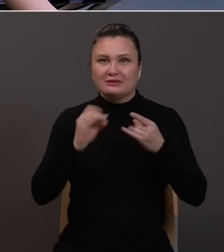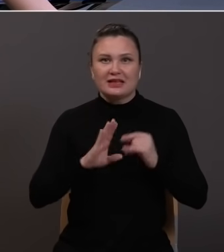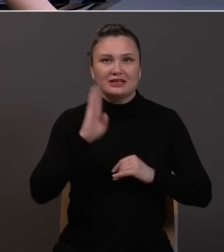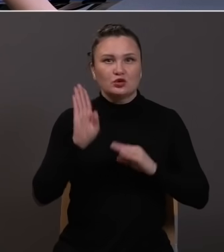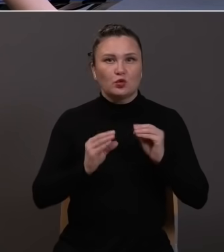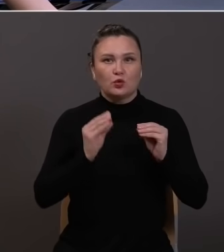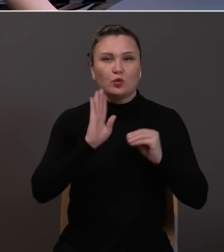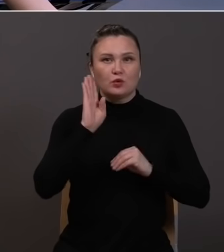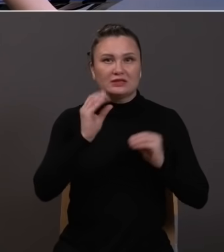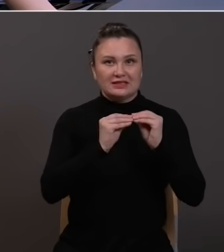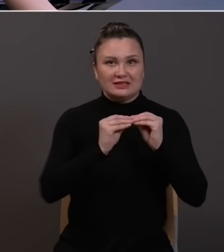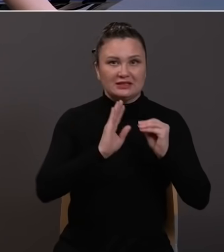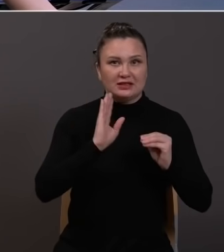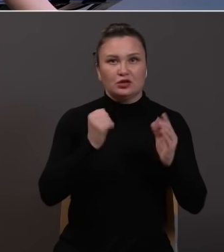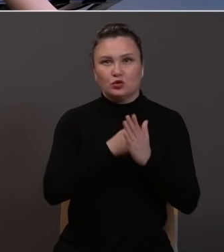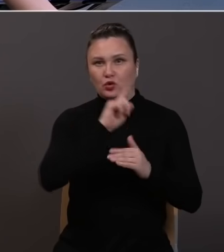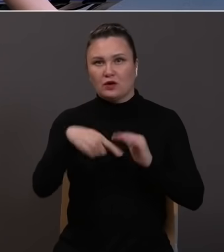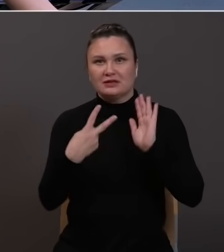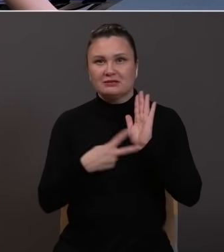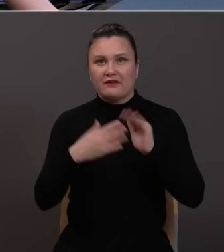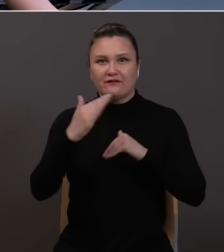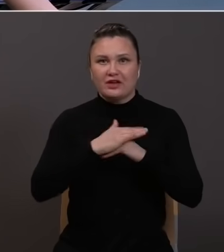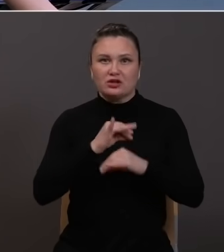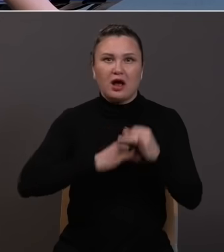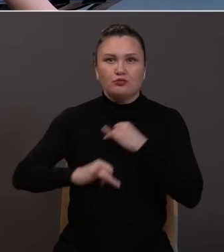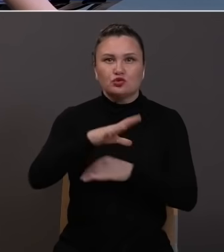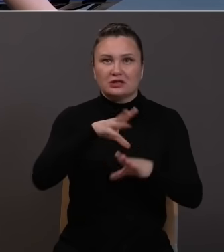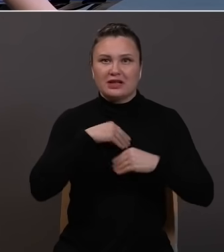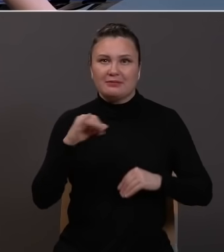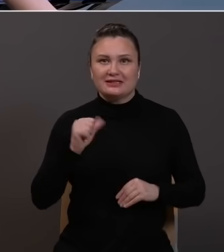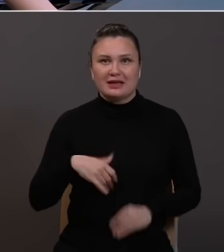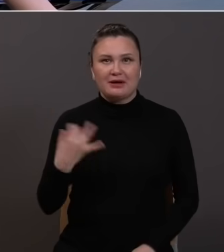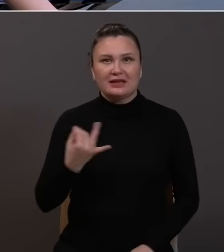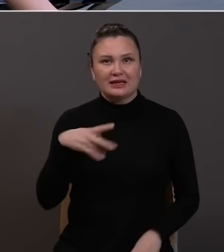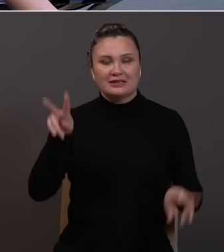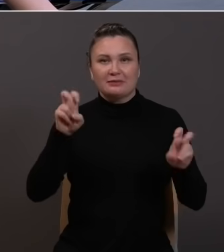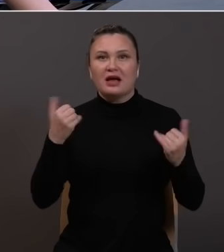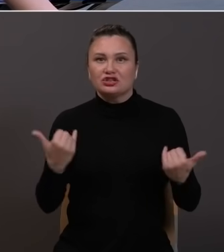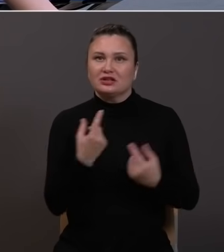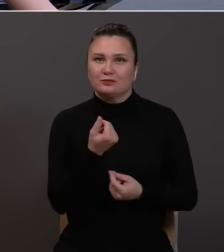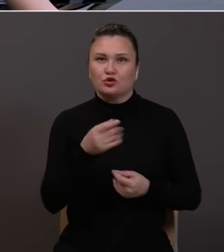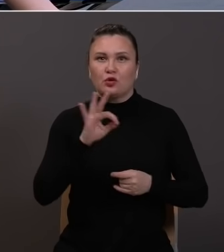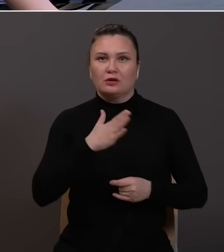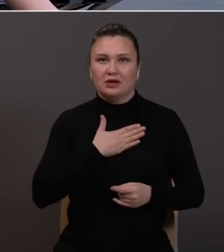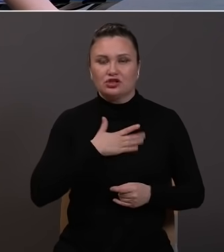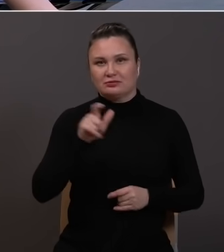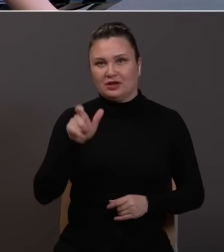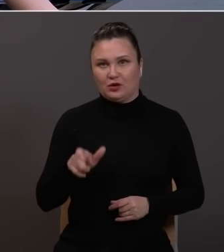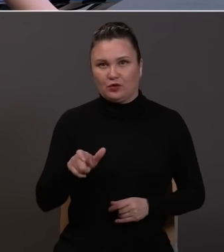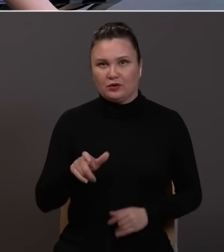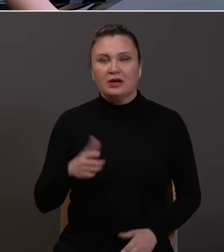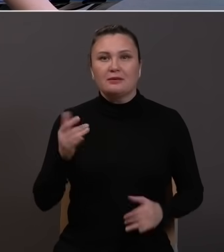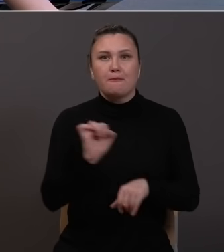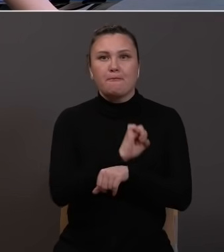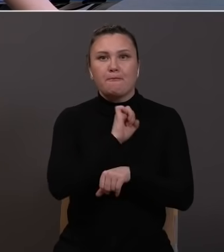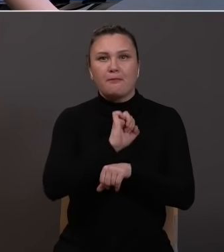утра до 7 вечера и обсуждать вместе с нами самые интересные темы. Ну а сейчас немного про нашего героя.